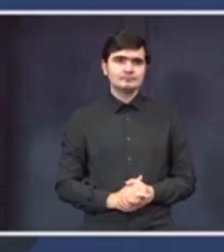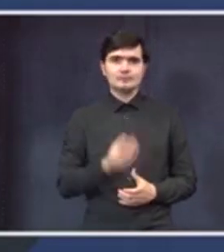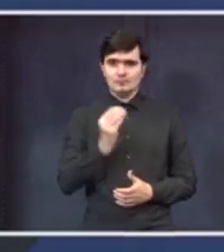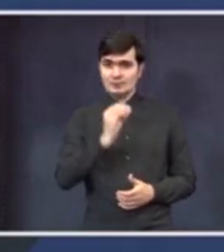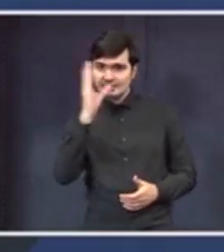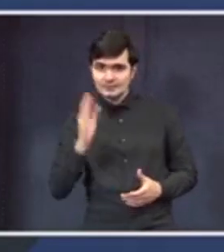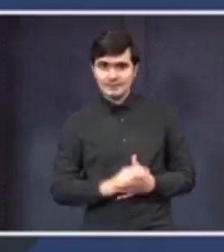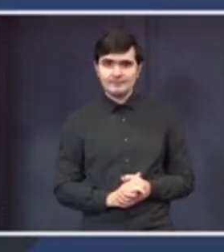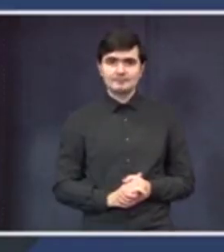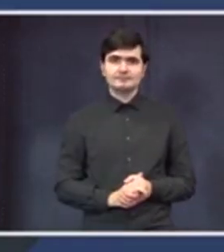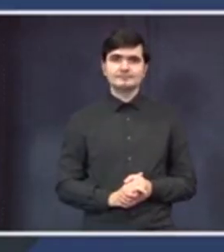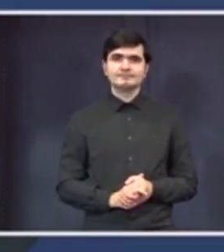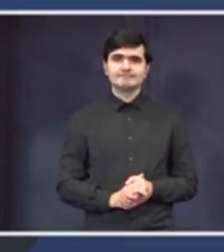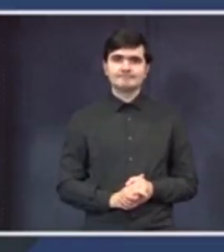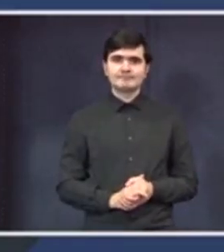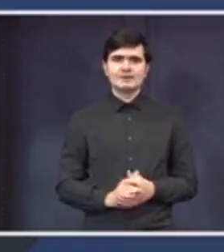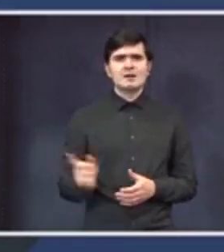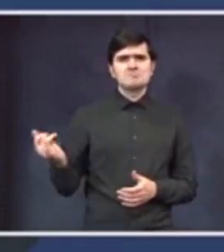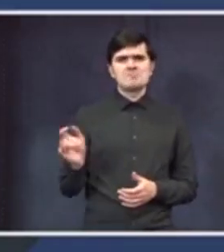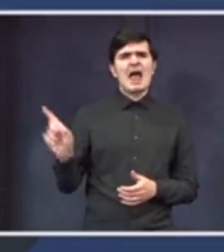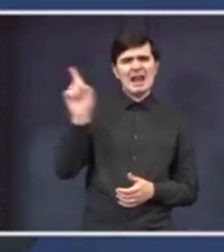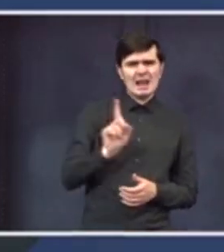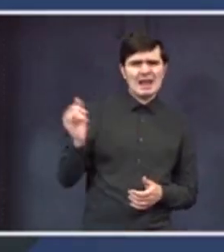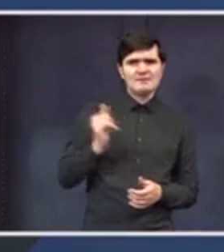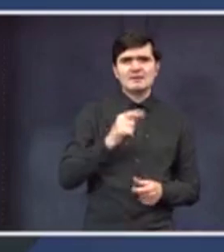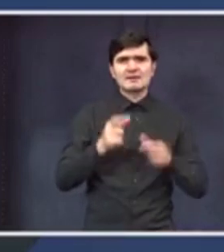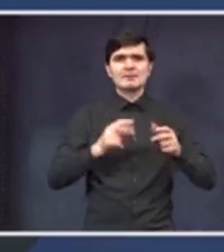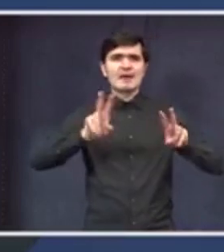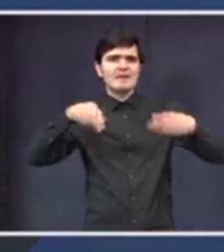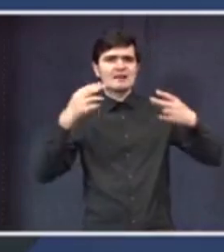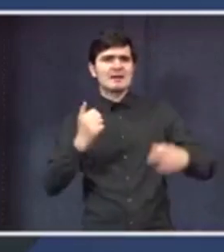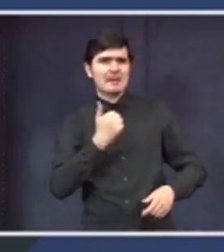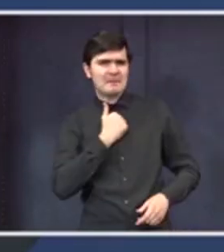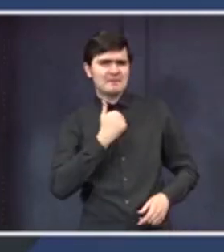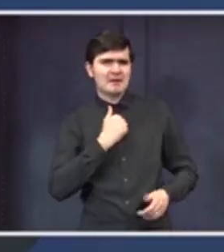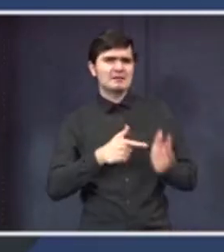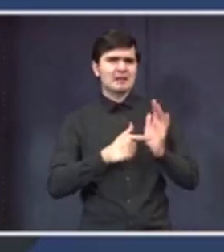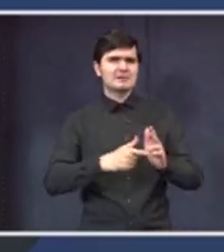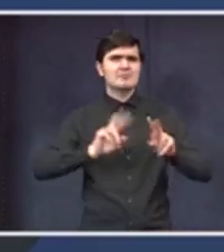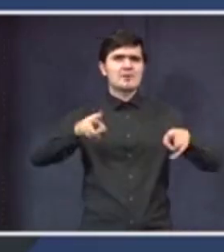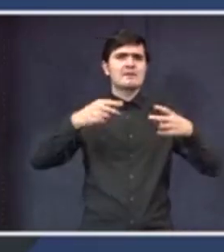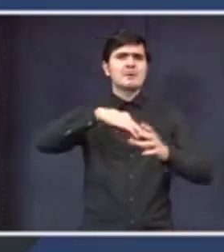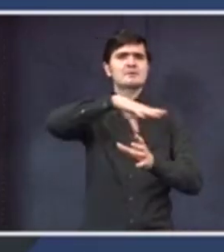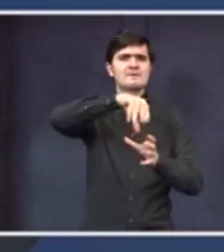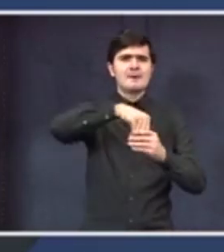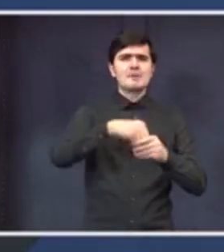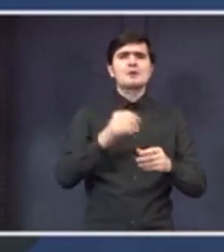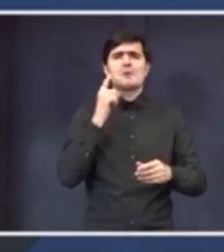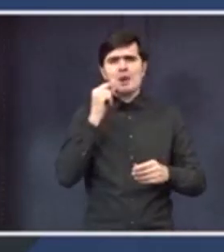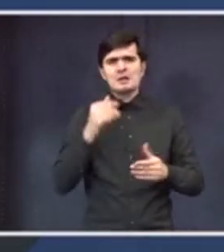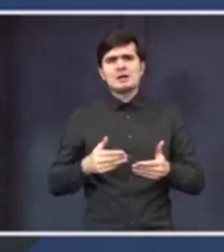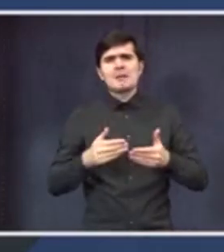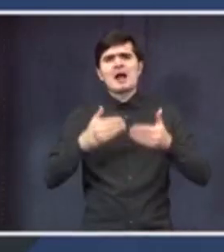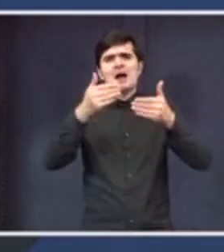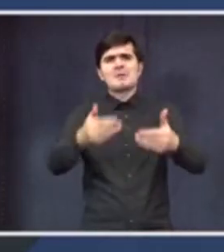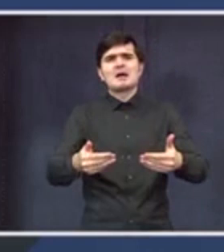Bună ziua, domnule premier, Andreea Neacșu, Prima TV. Revin puțin la problema evenimentelor private, mă refer la evenimentele de familie. Oamenii au amânat evenimentele